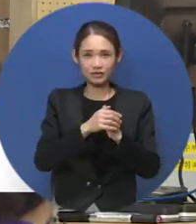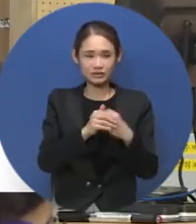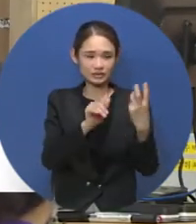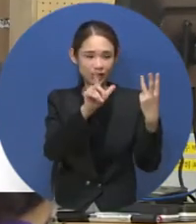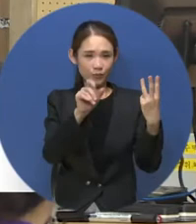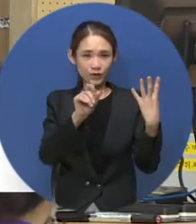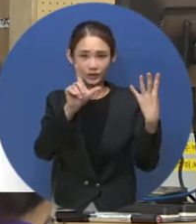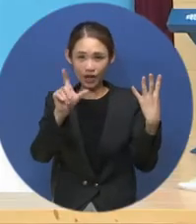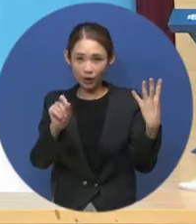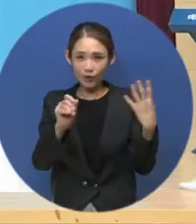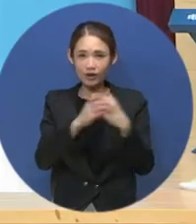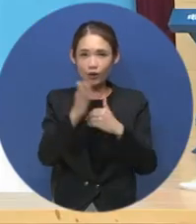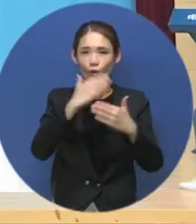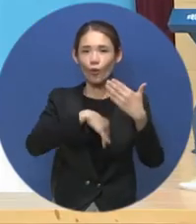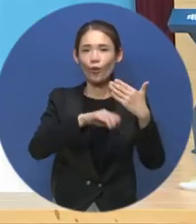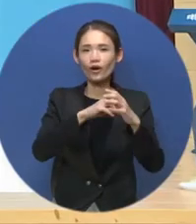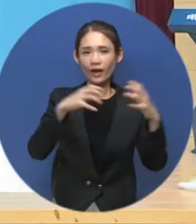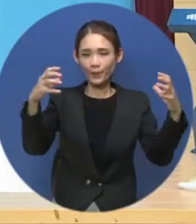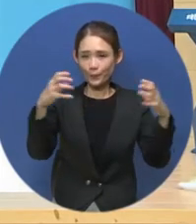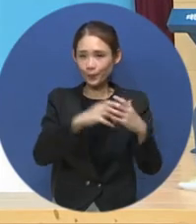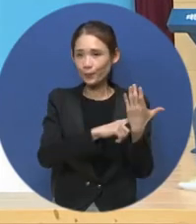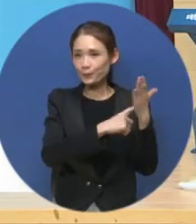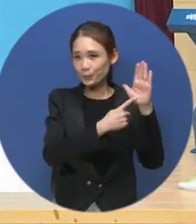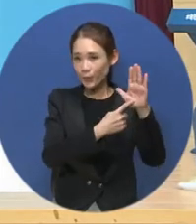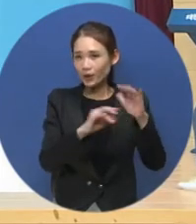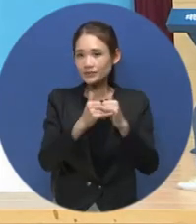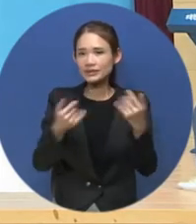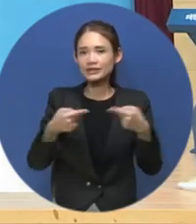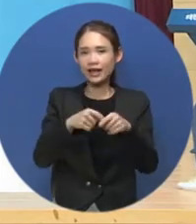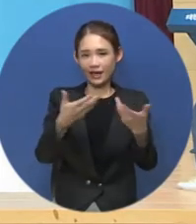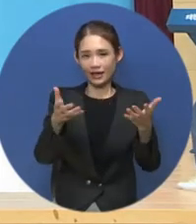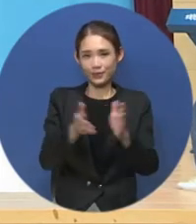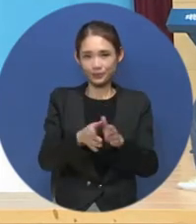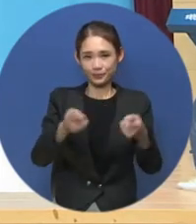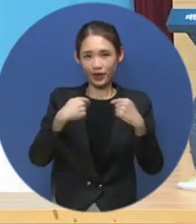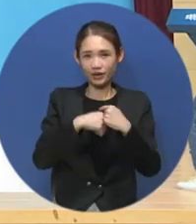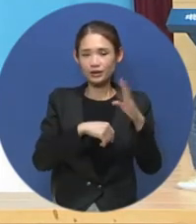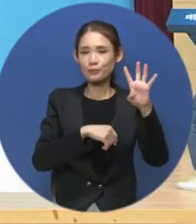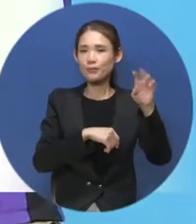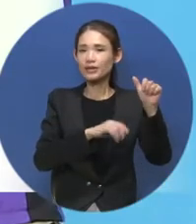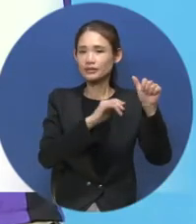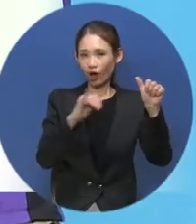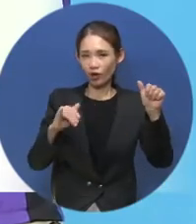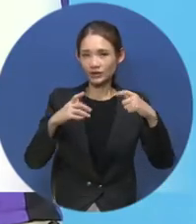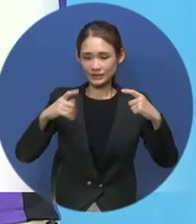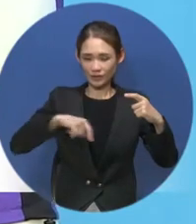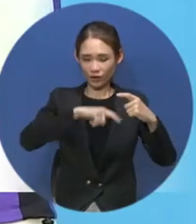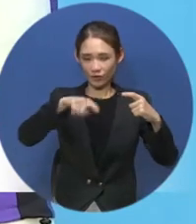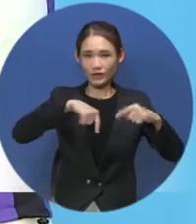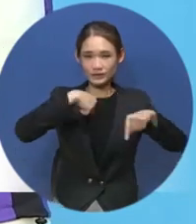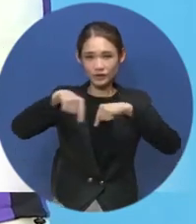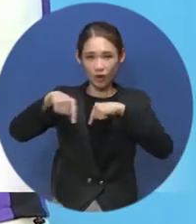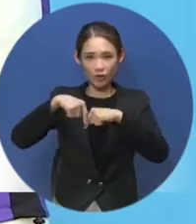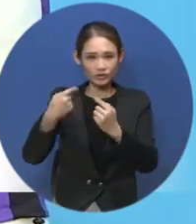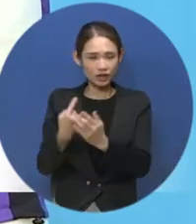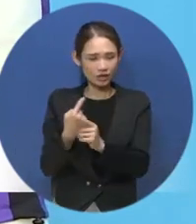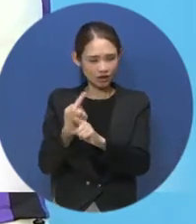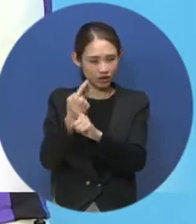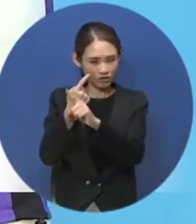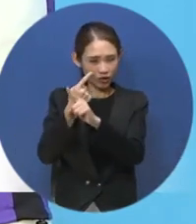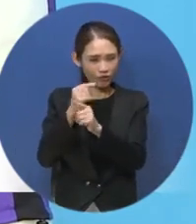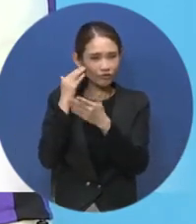3월에서 4월에 공개 모집으로 시민참여 다니 된 순천 시민 마흔 다섯 명은 지역내 정책 개선 거니와